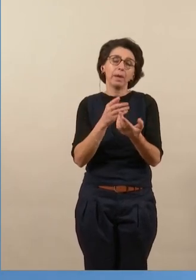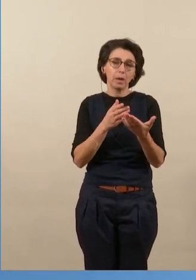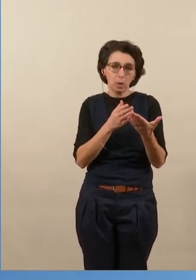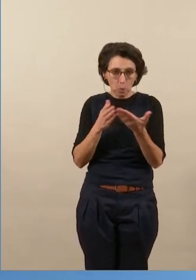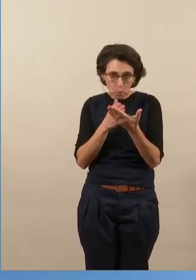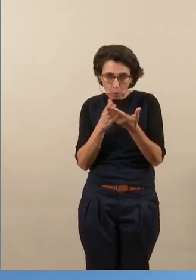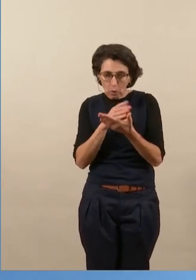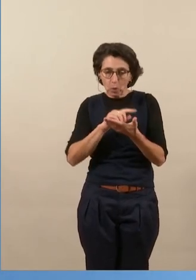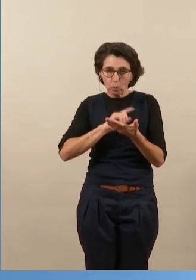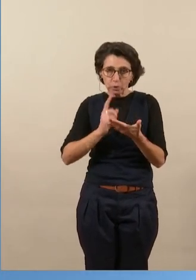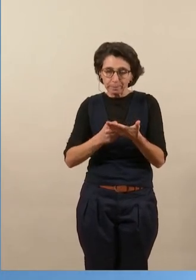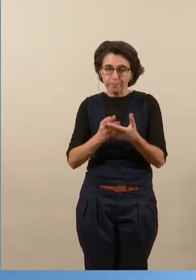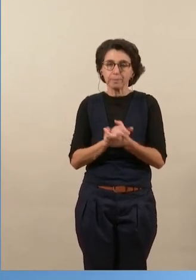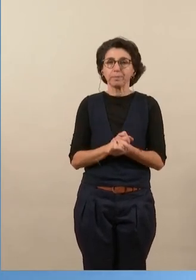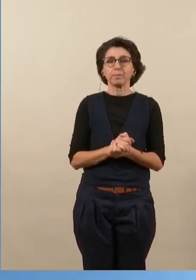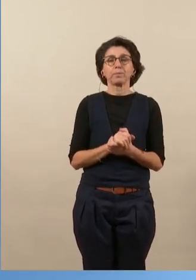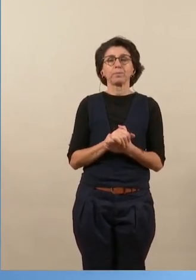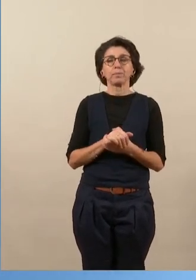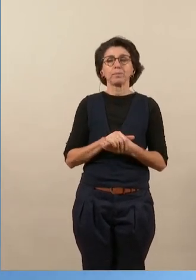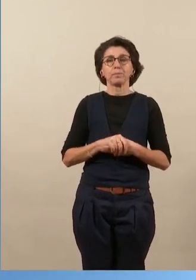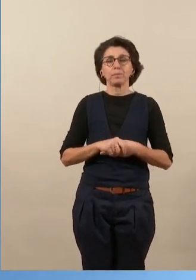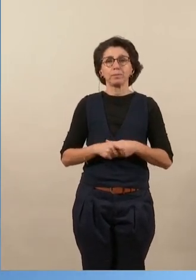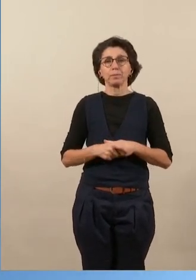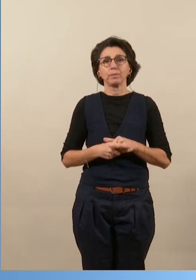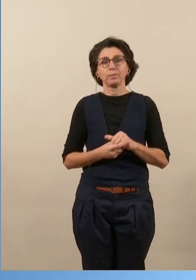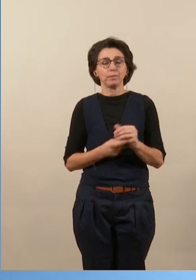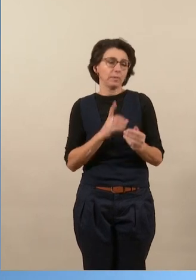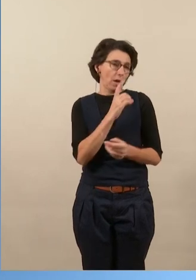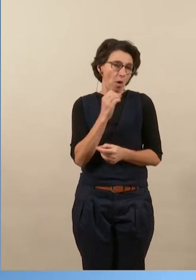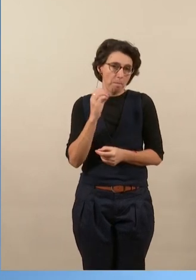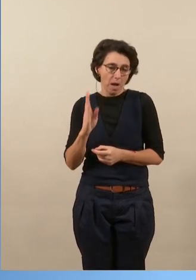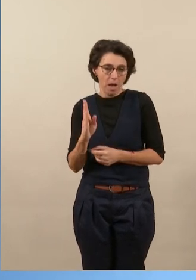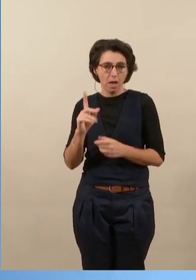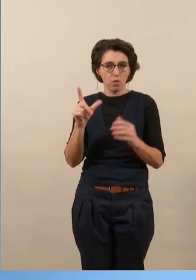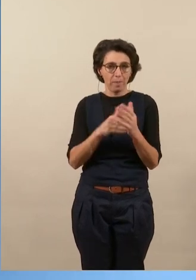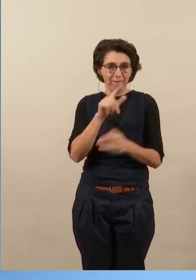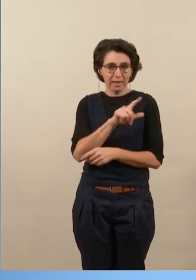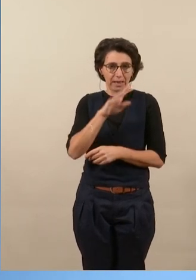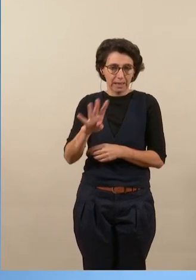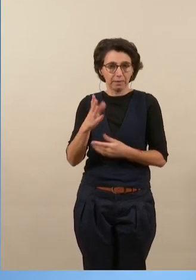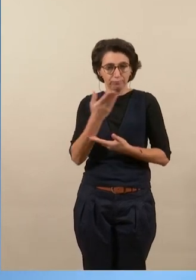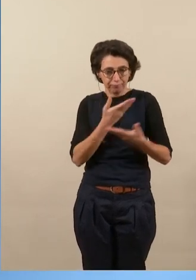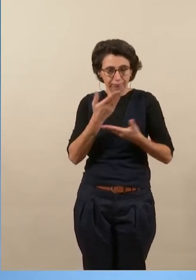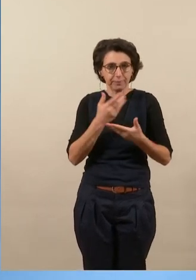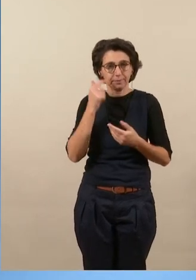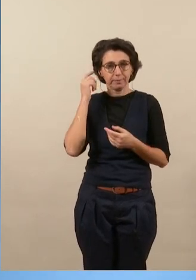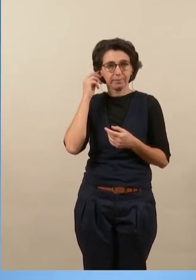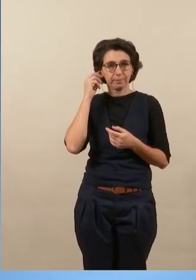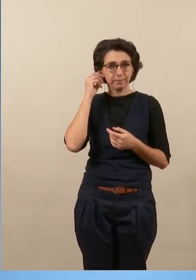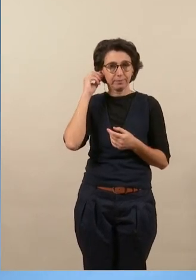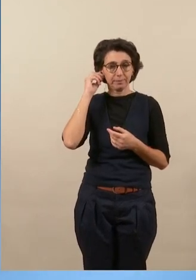euh vous nous proposez de débattre sur vos orientations budgétaires 2024 mais comme chaque année aucun cap clair